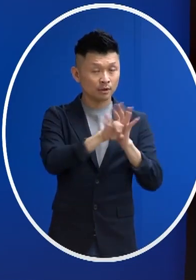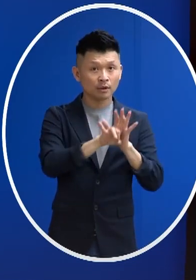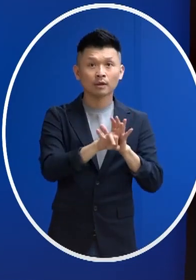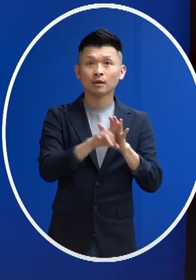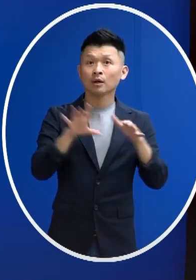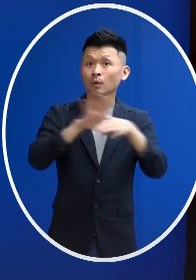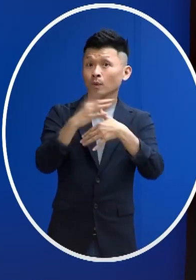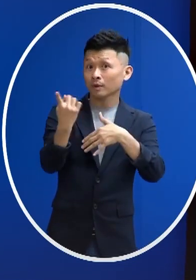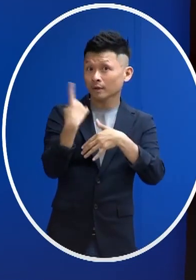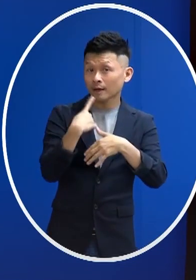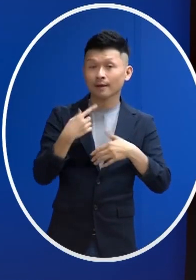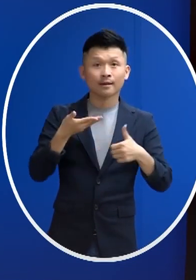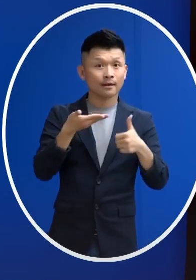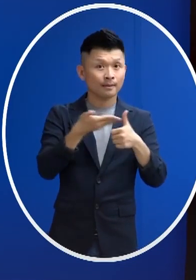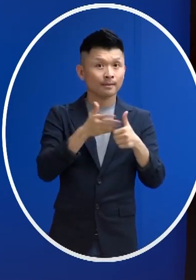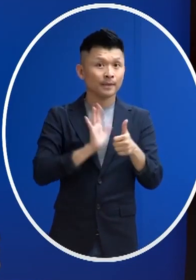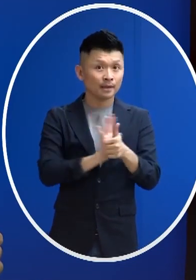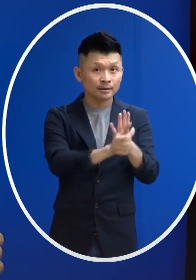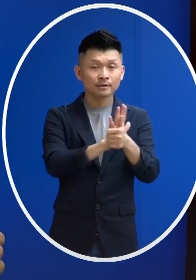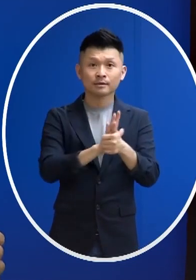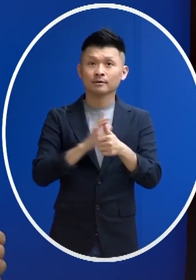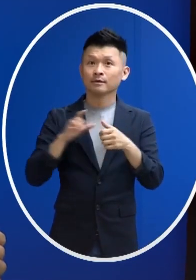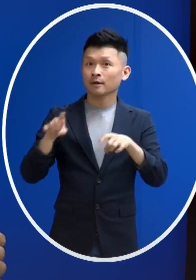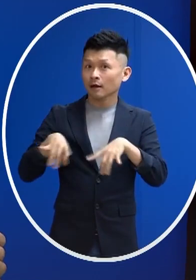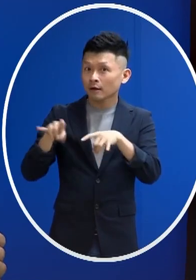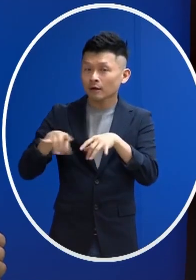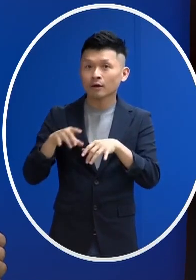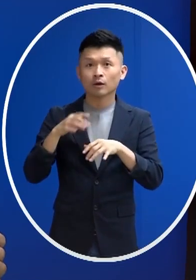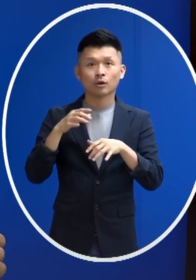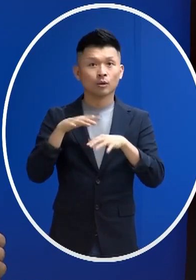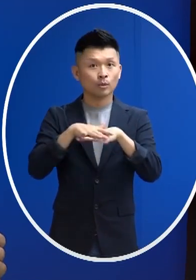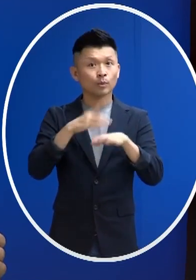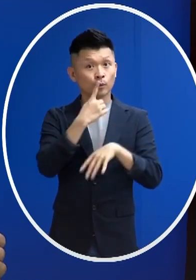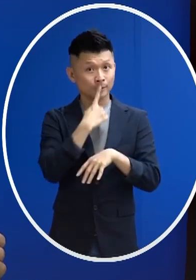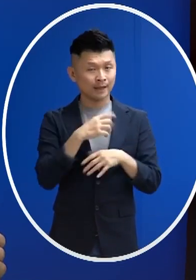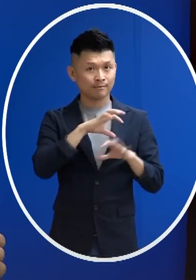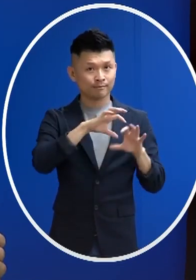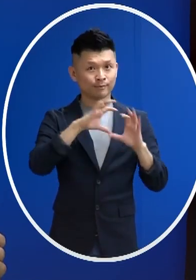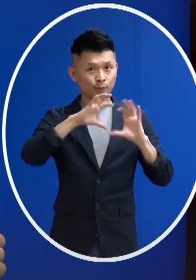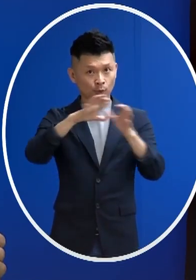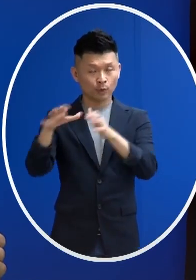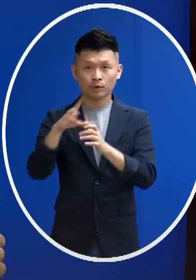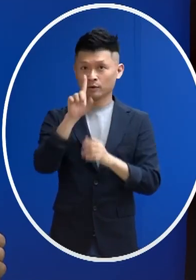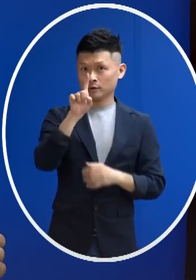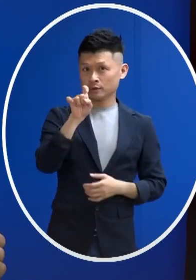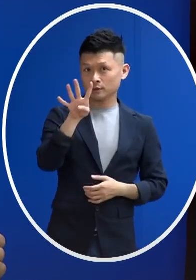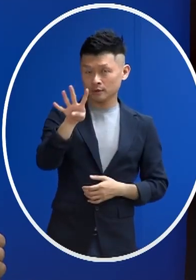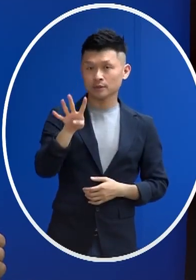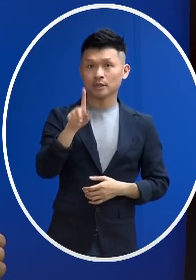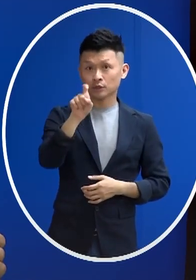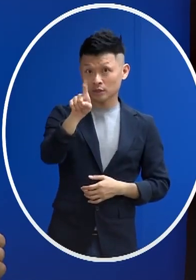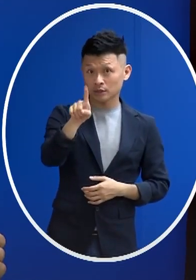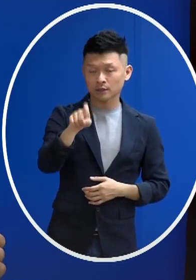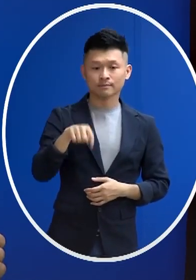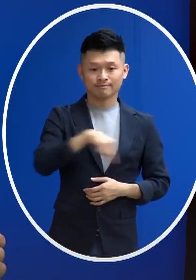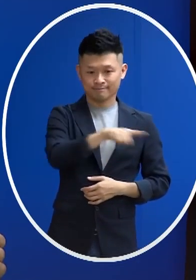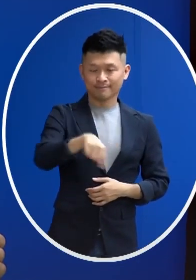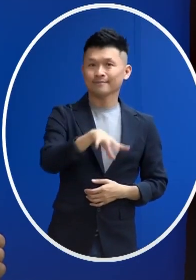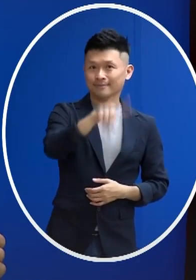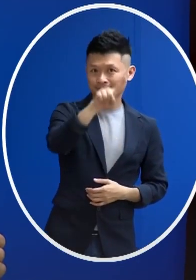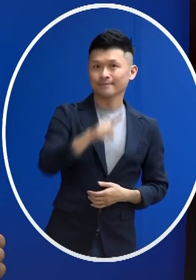济、澳洲、蒙古跟不丹，这11个国家跟地区来作为优